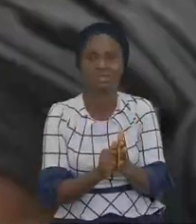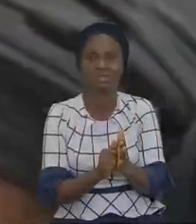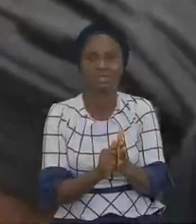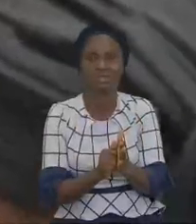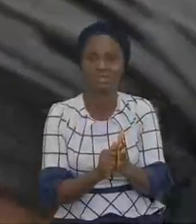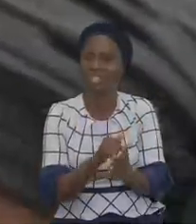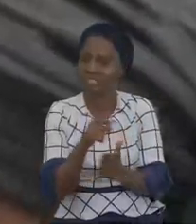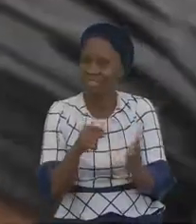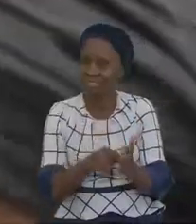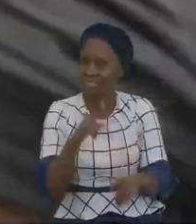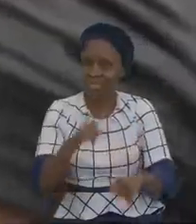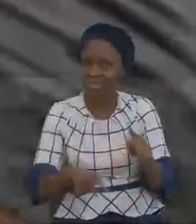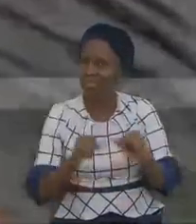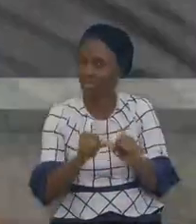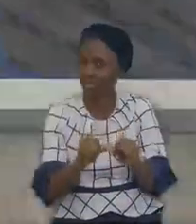toujours.